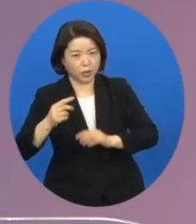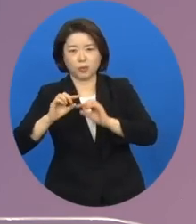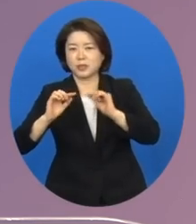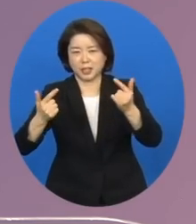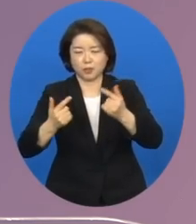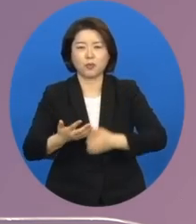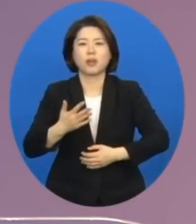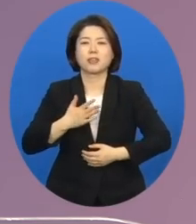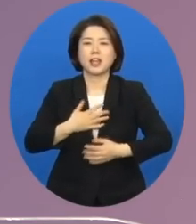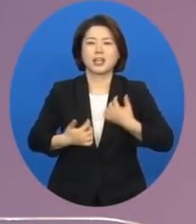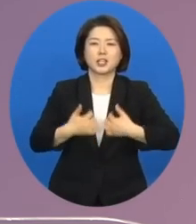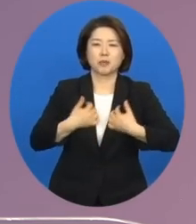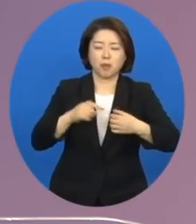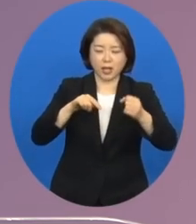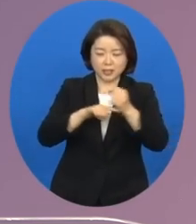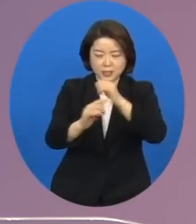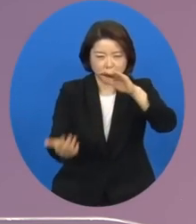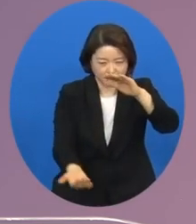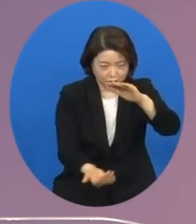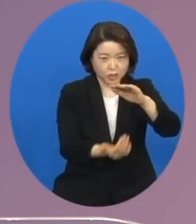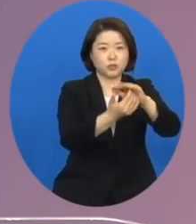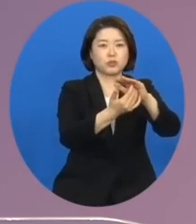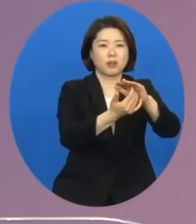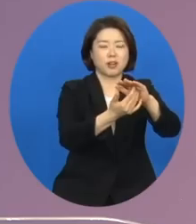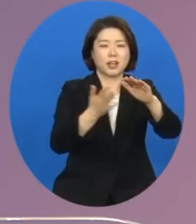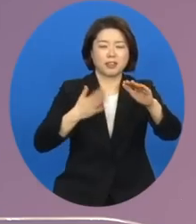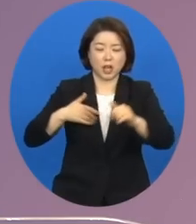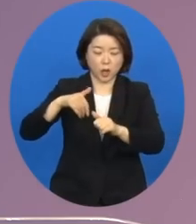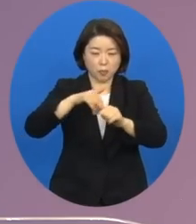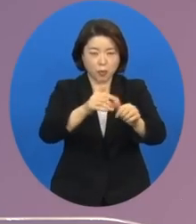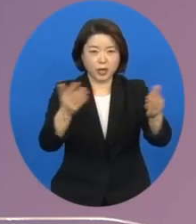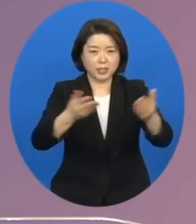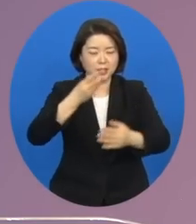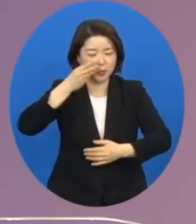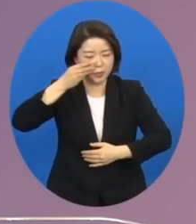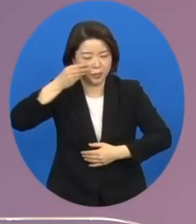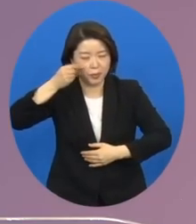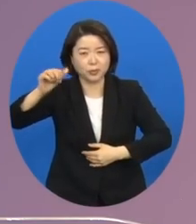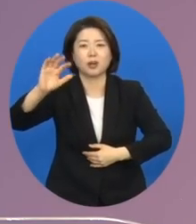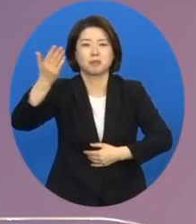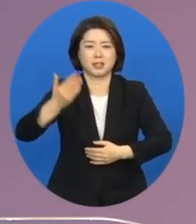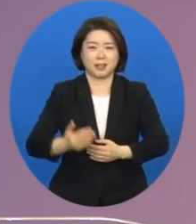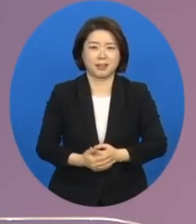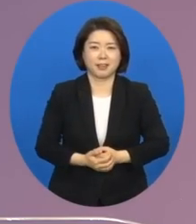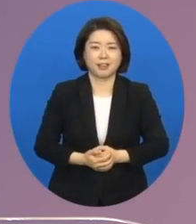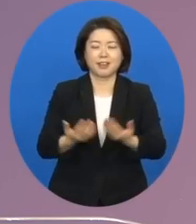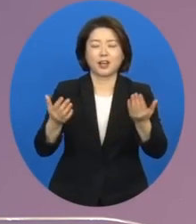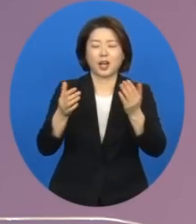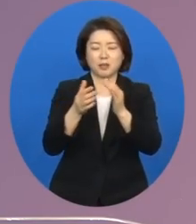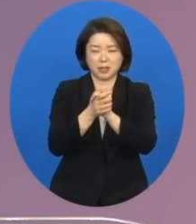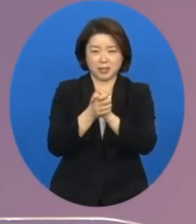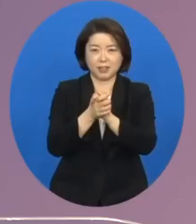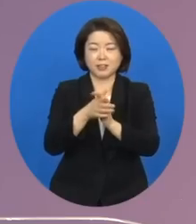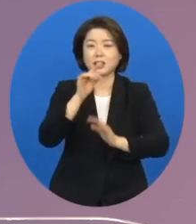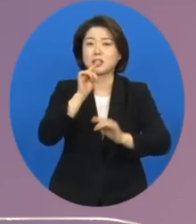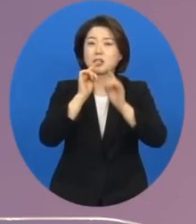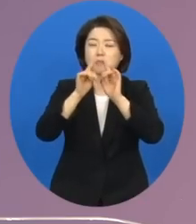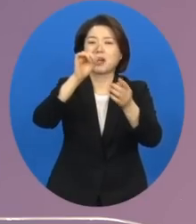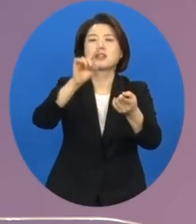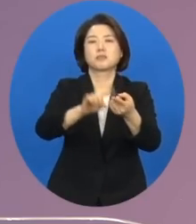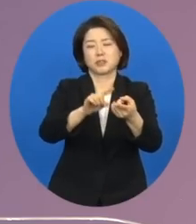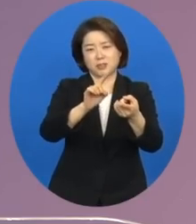나의 기뻐하는 뜻을 이루며 내가 보낸 일에 형통함이니라 아멘입니다이 말씀